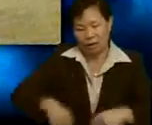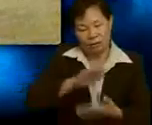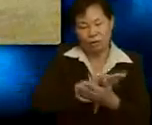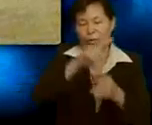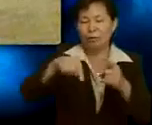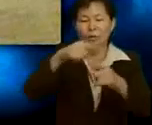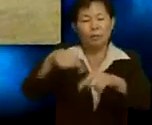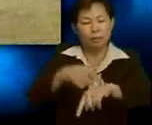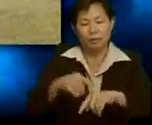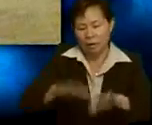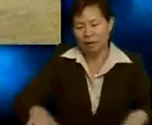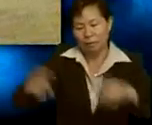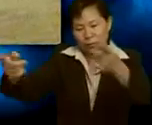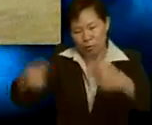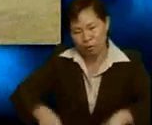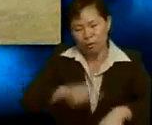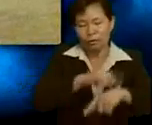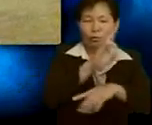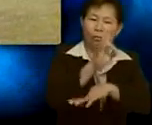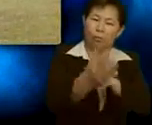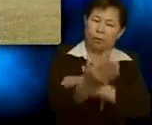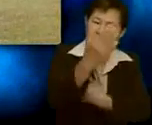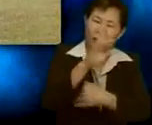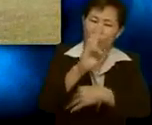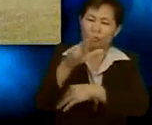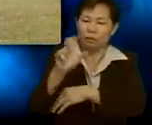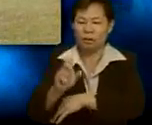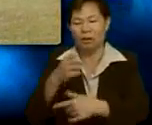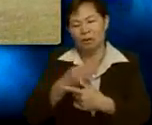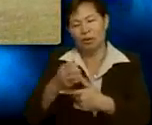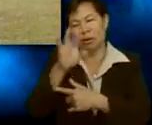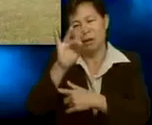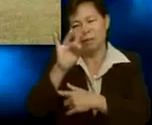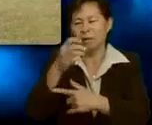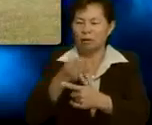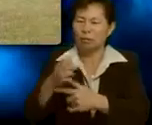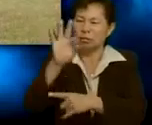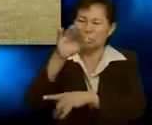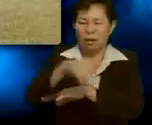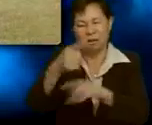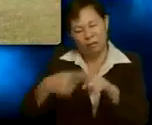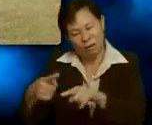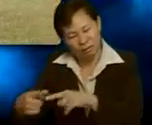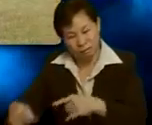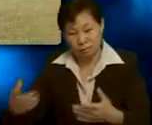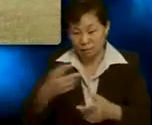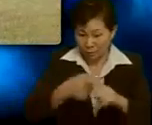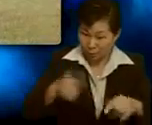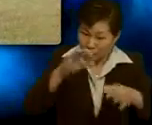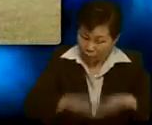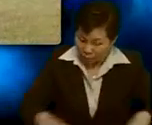pada bila-bila masa. Adik-adik boleh datang pada 7 pagi, pukul 7.30, pukul 8, pukul 9 dan sebagainya.